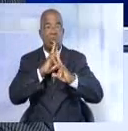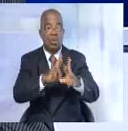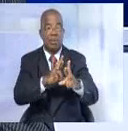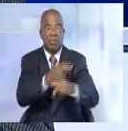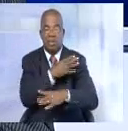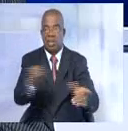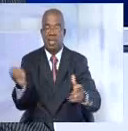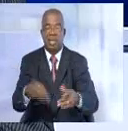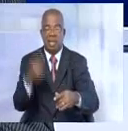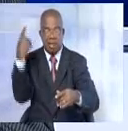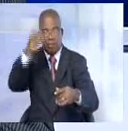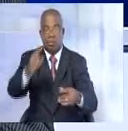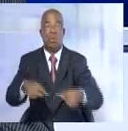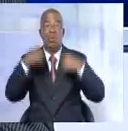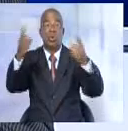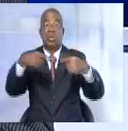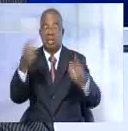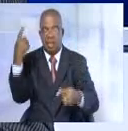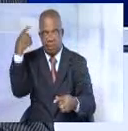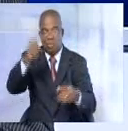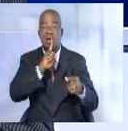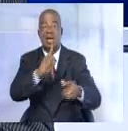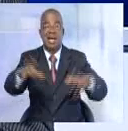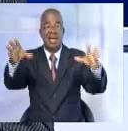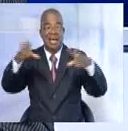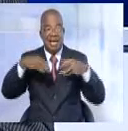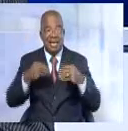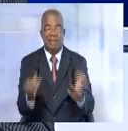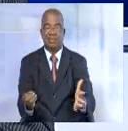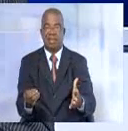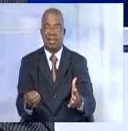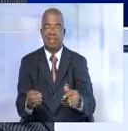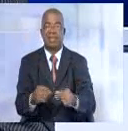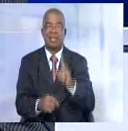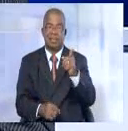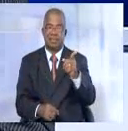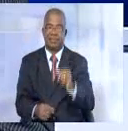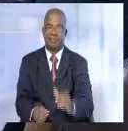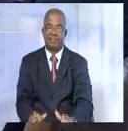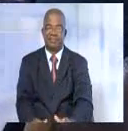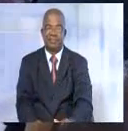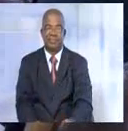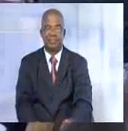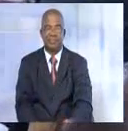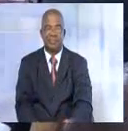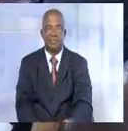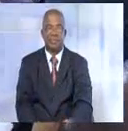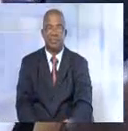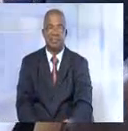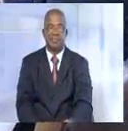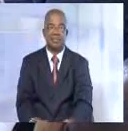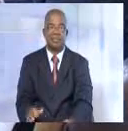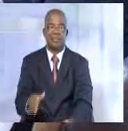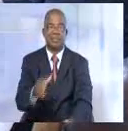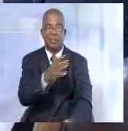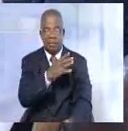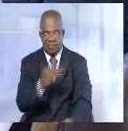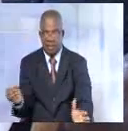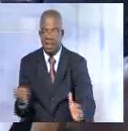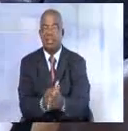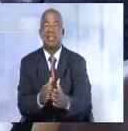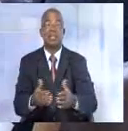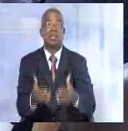une initiative de la Ligue africaine de lutte contre la corruption. Venance Hermaniamien. Comment s'octroie le marché public en